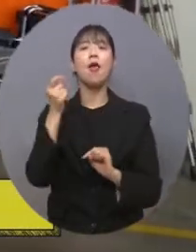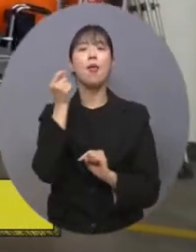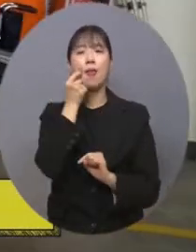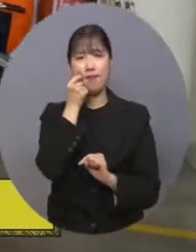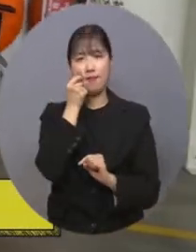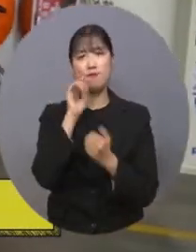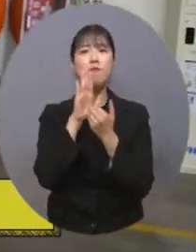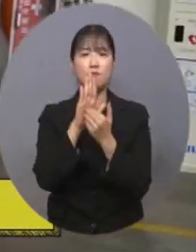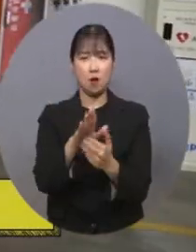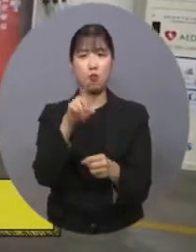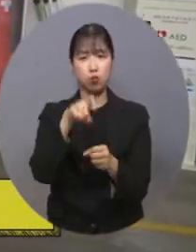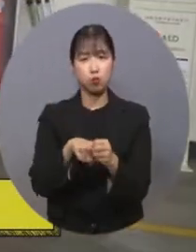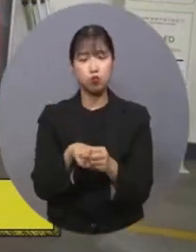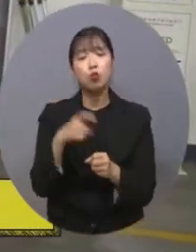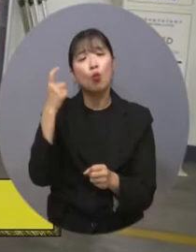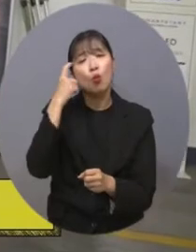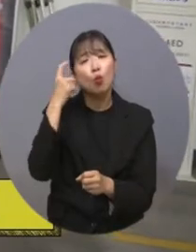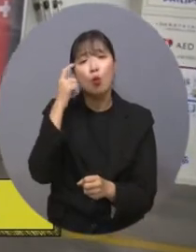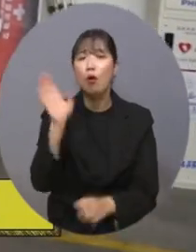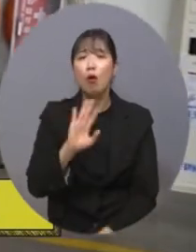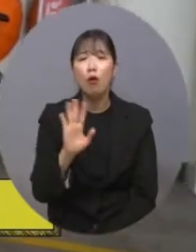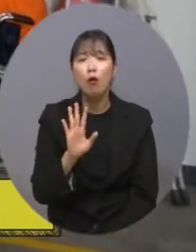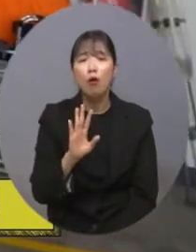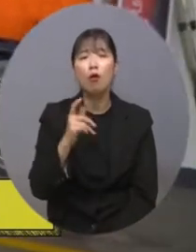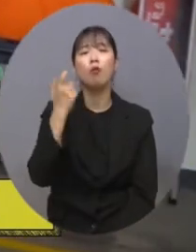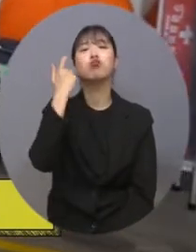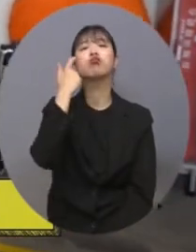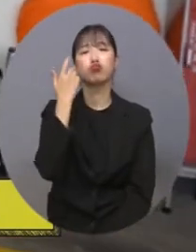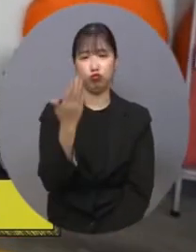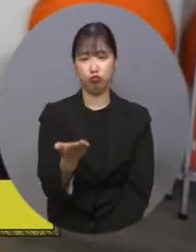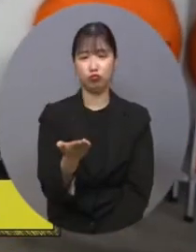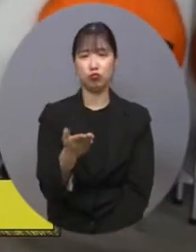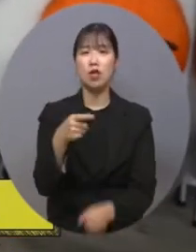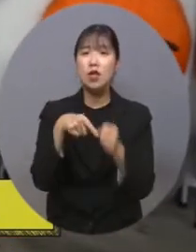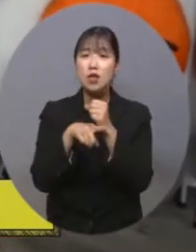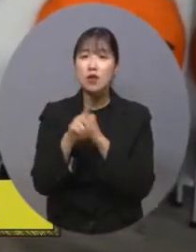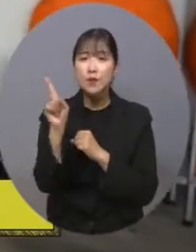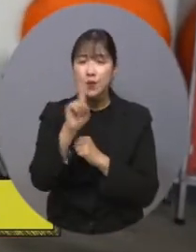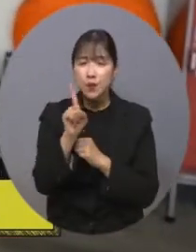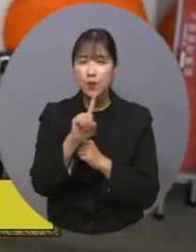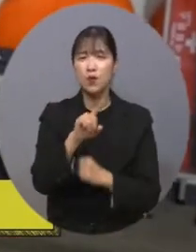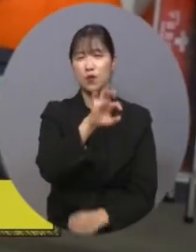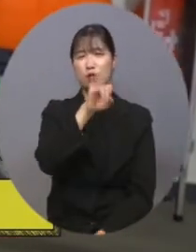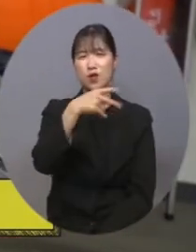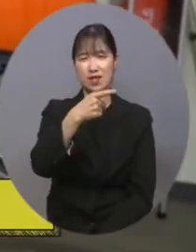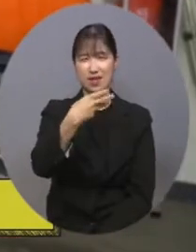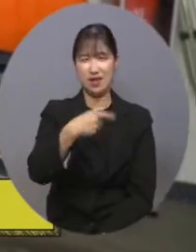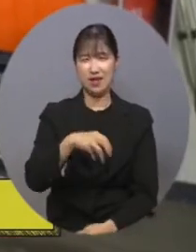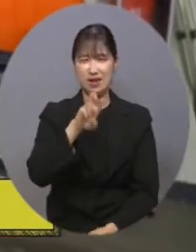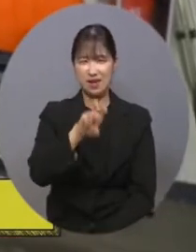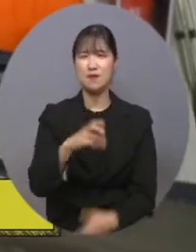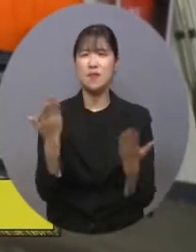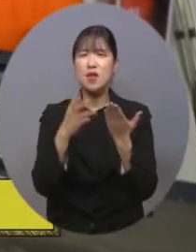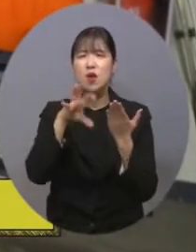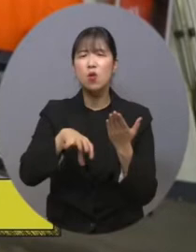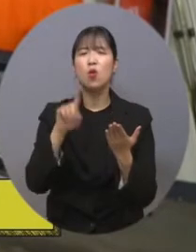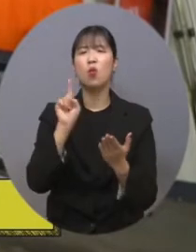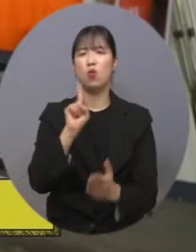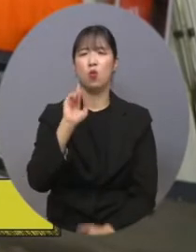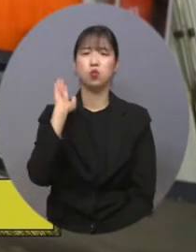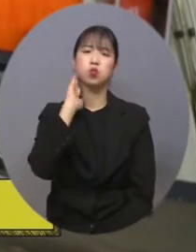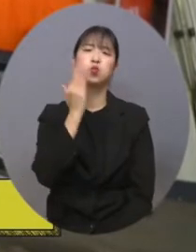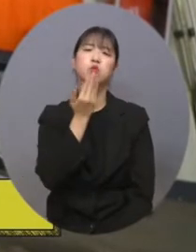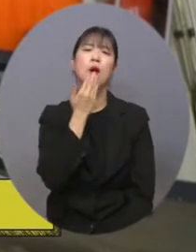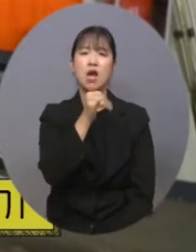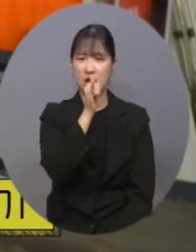만드셨다고 했는데, 왜 지게차 출입을 안 하시나요? 라고 여쭤봤더니, 아무래도 저희 위드림 작업 현장에는 청각장애인